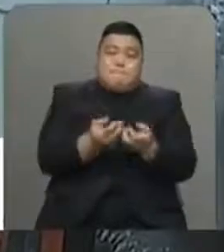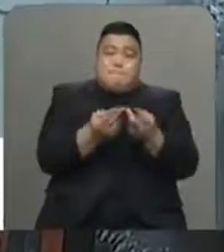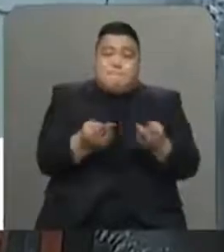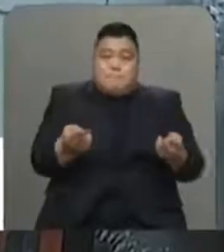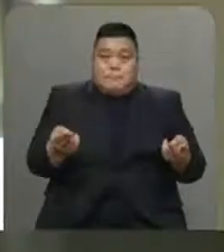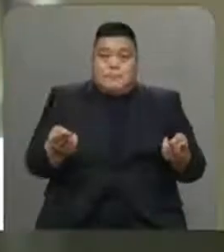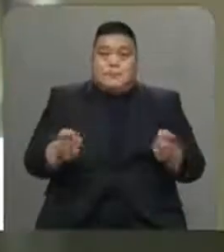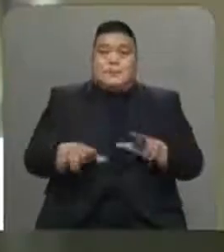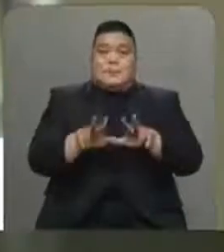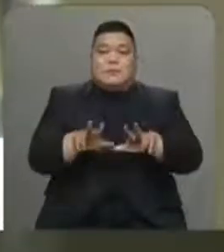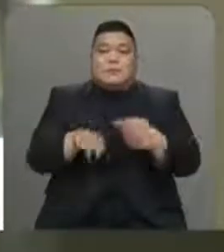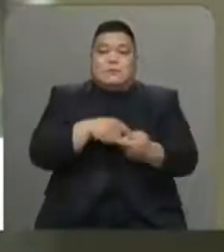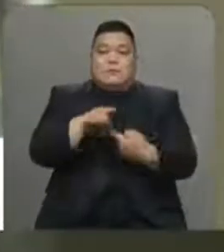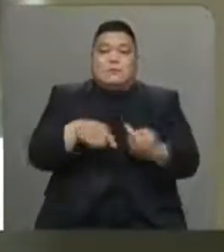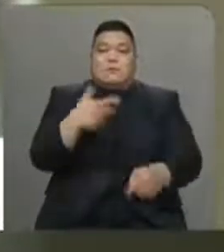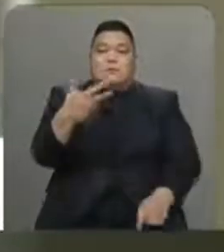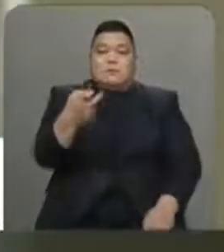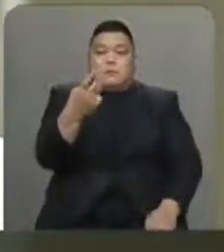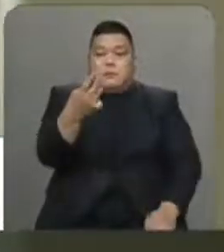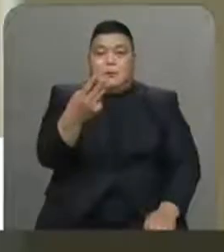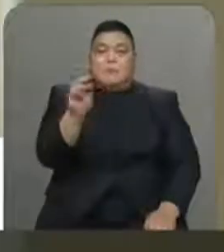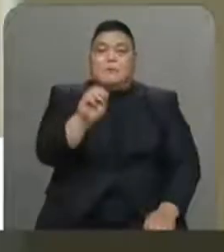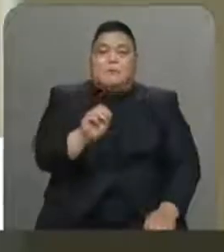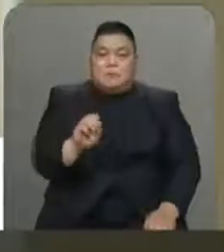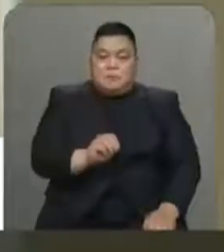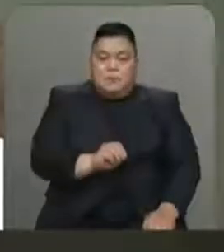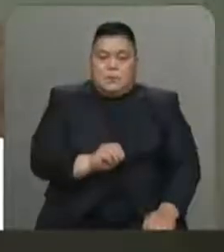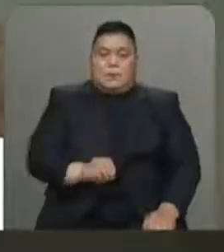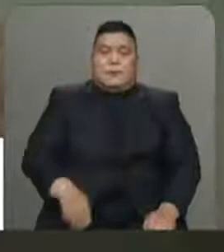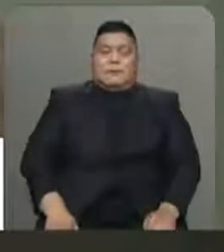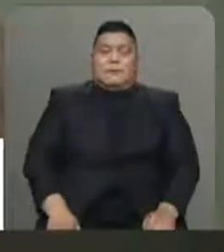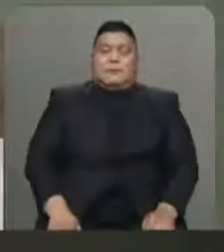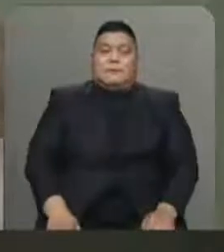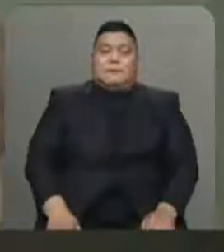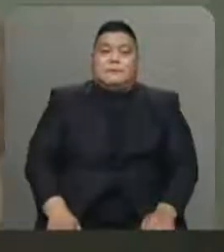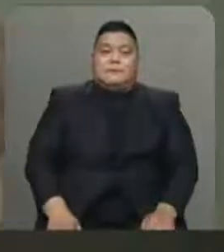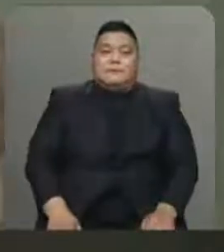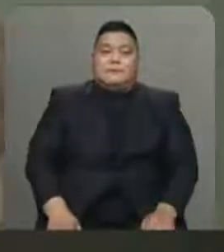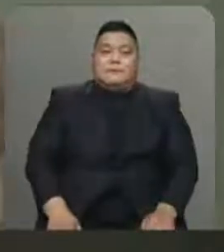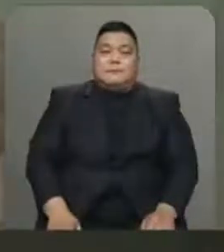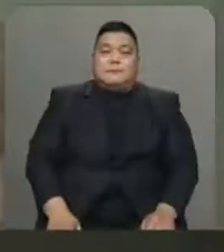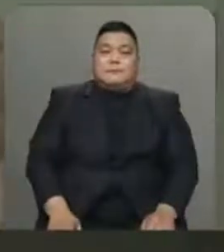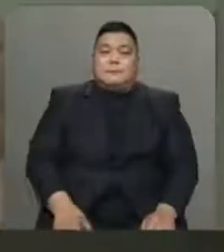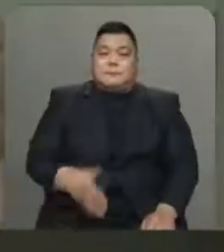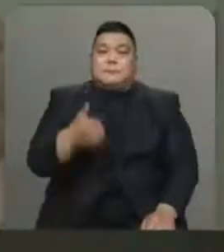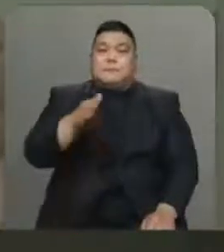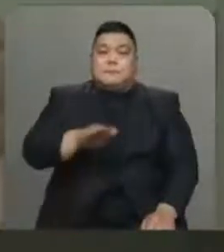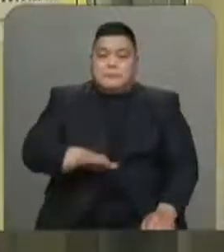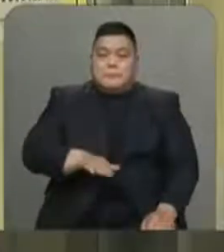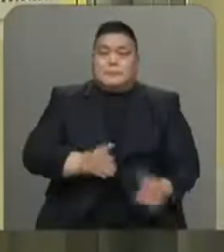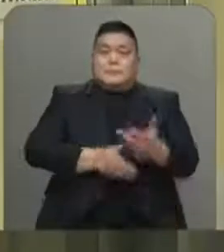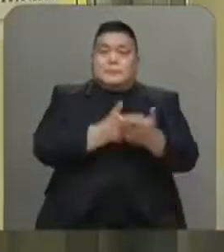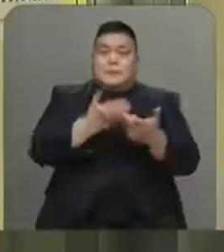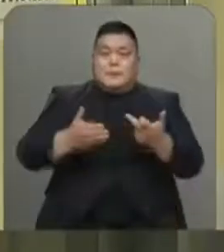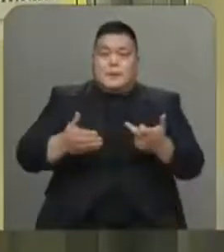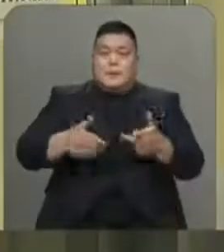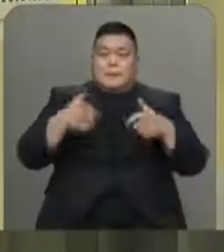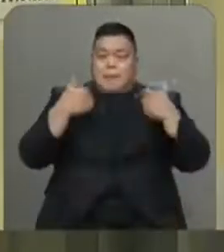가동률도 현재는 73%로 서서히 안정을 찾아가고 있습니다. 하지만 아직도 강원도에서